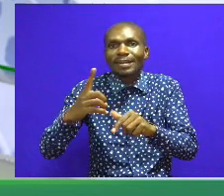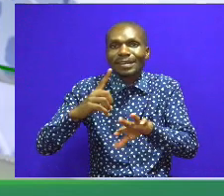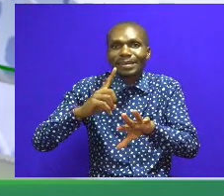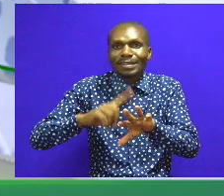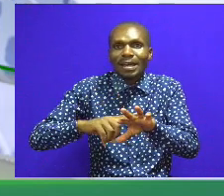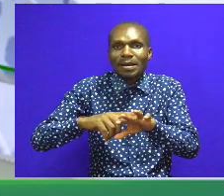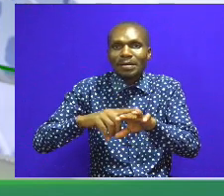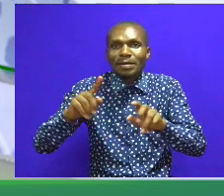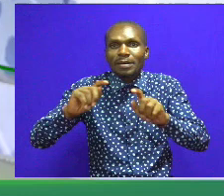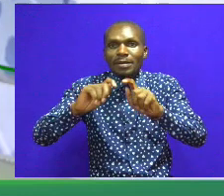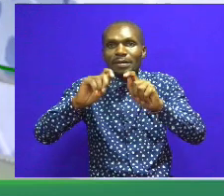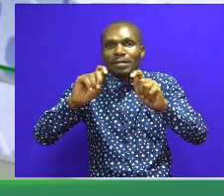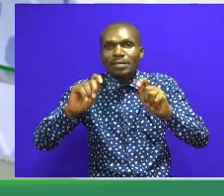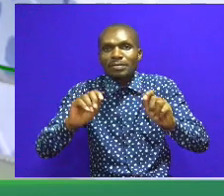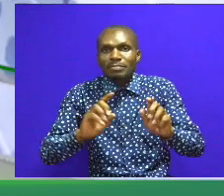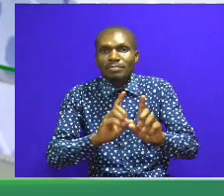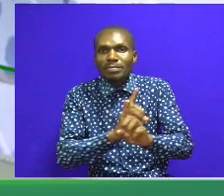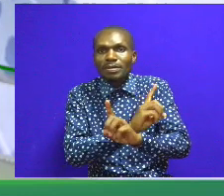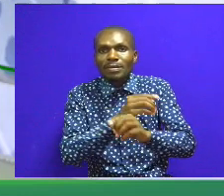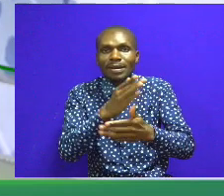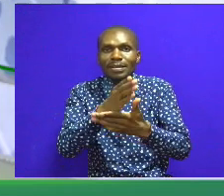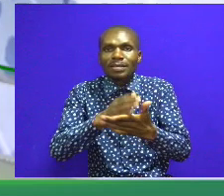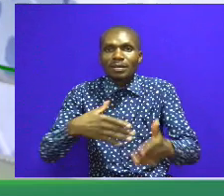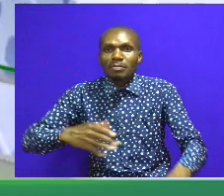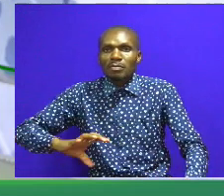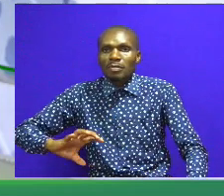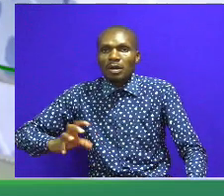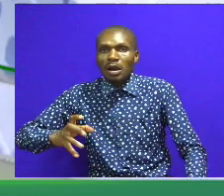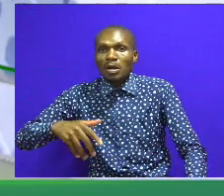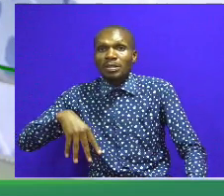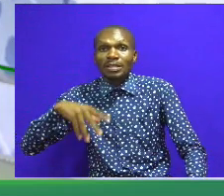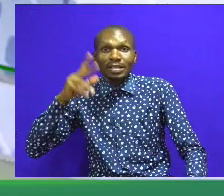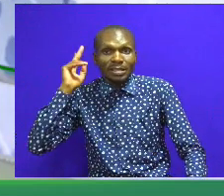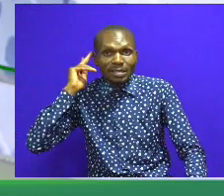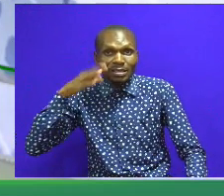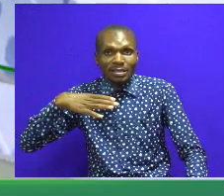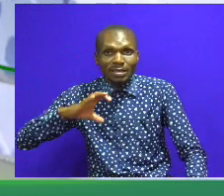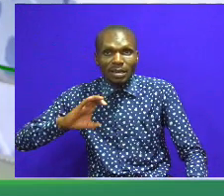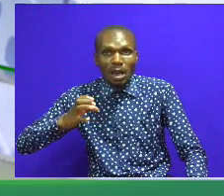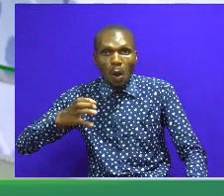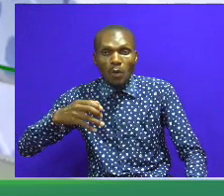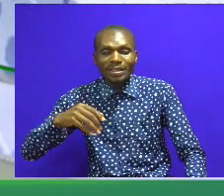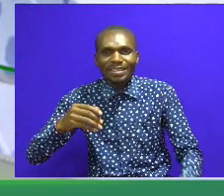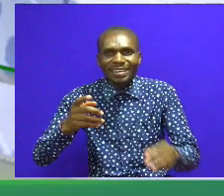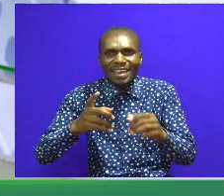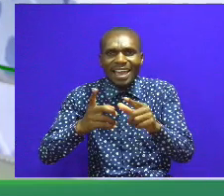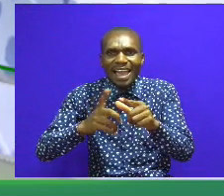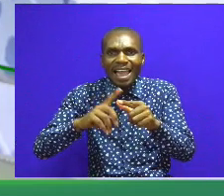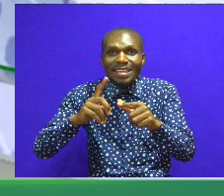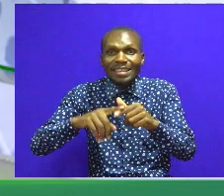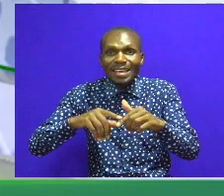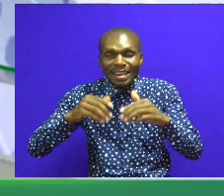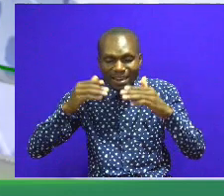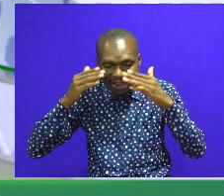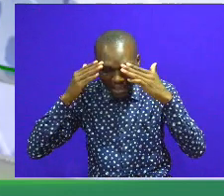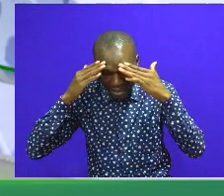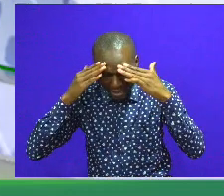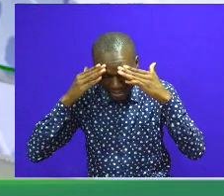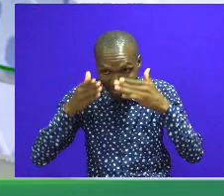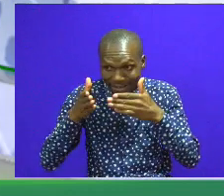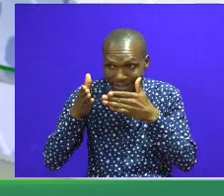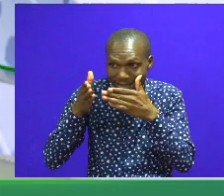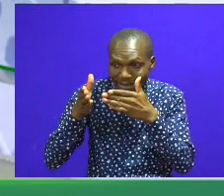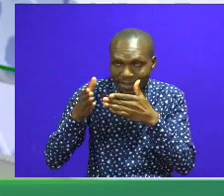abwa sechitimu akorwa sechi sub county chonsi cha orongoro wagusi ose county ya kisi cha ikeranete ase